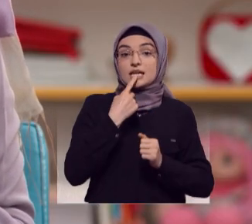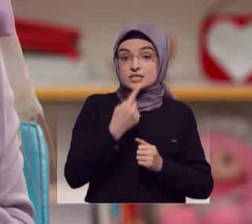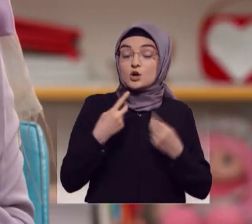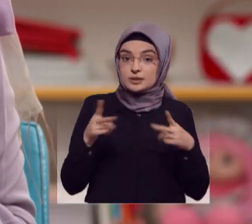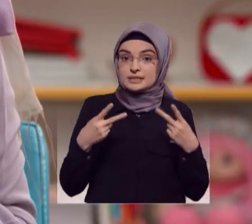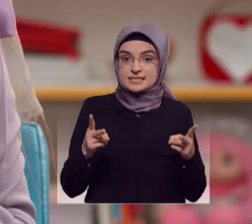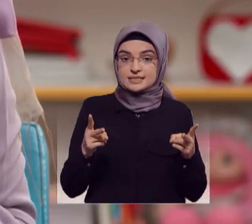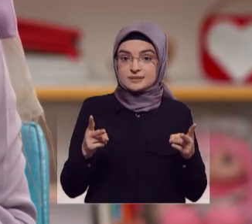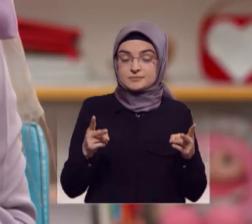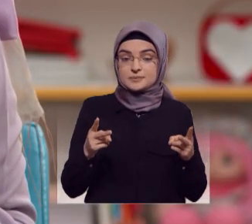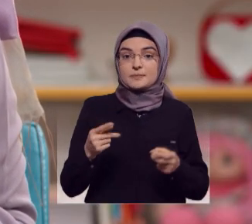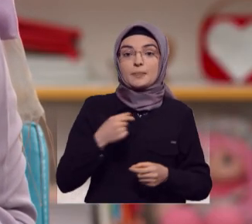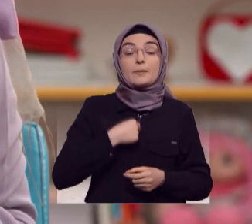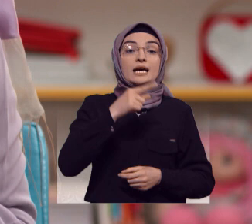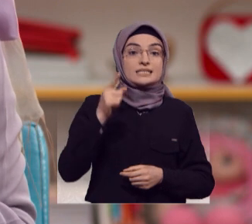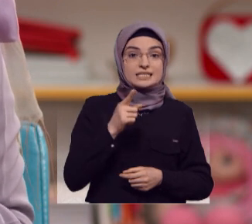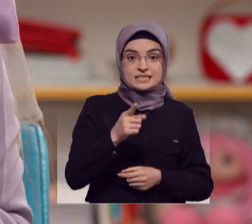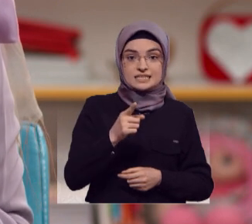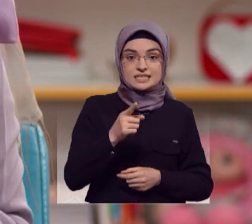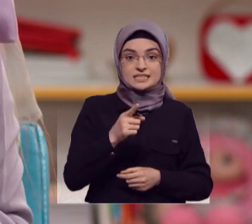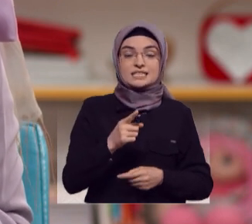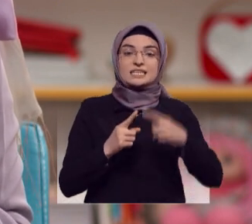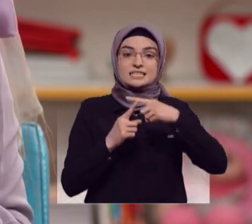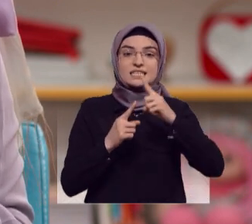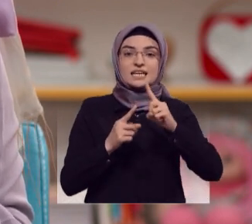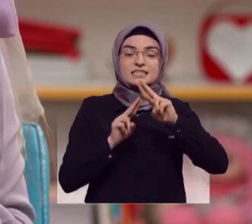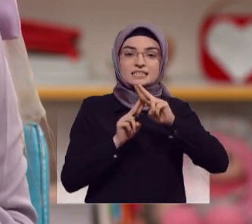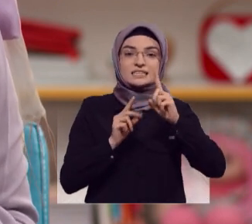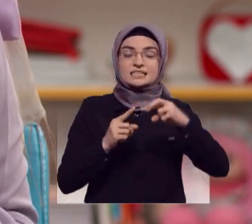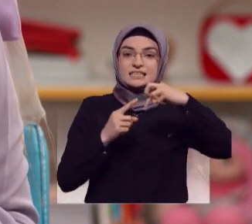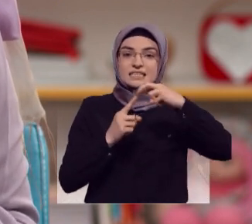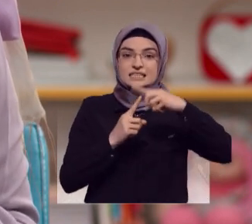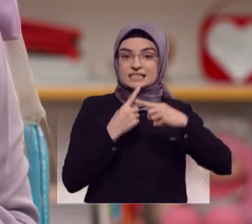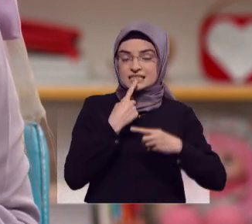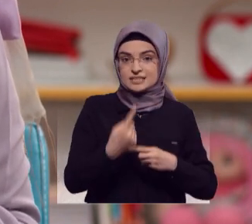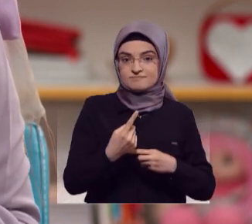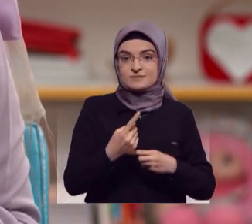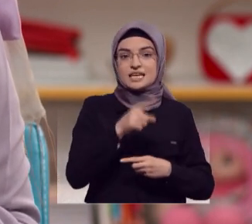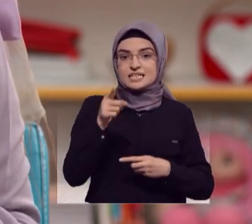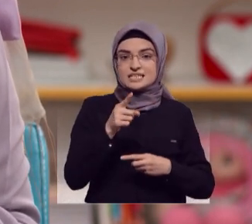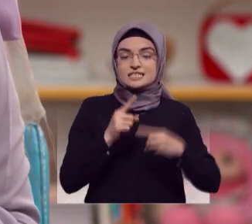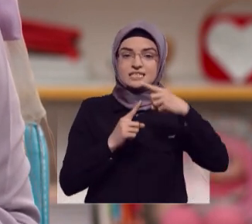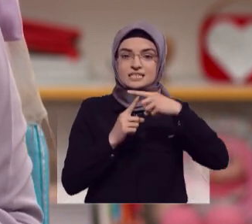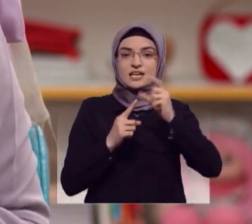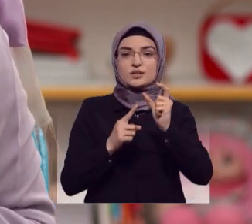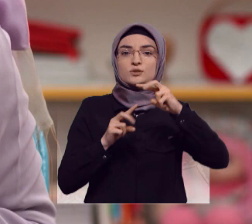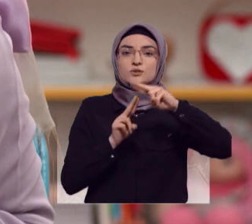söyleyebiliriz çocuklar. Ben size tıkırt diyeceğim, siz de tıkırt diyeceksiniz. Hazır mısınız?